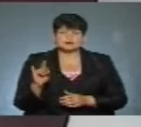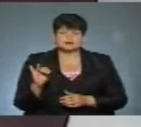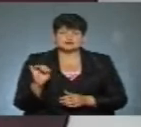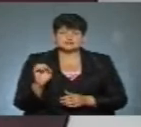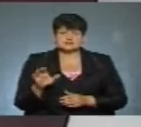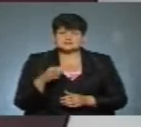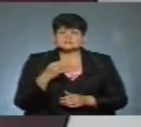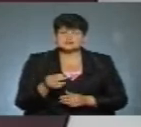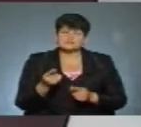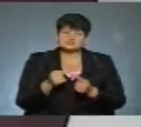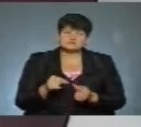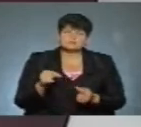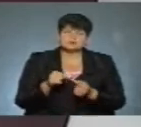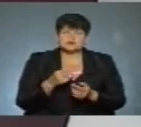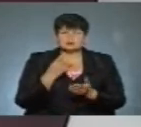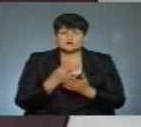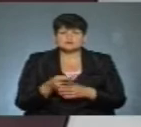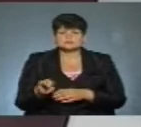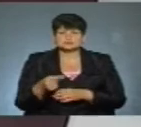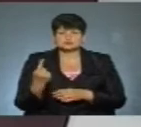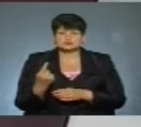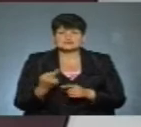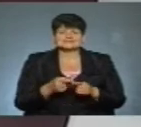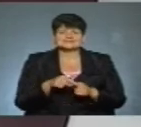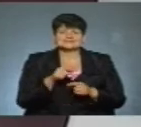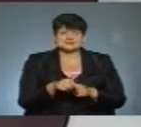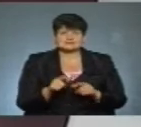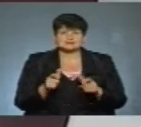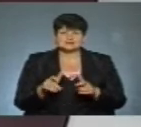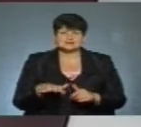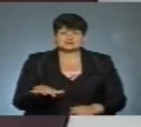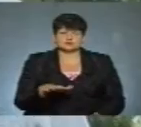чи відповідають показники Тернопільщини цим карантинним зонам.